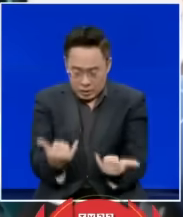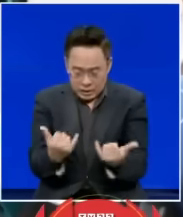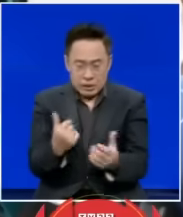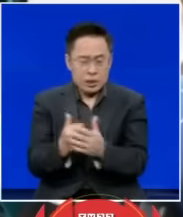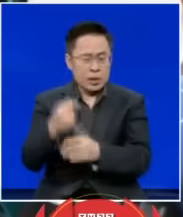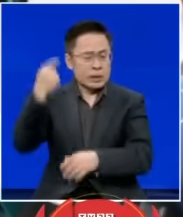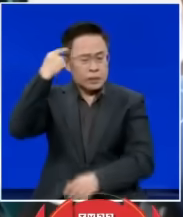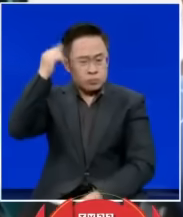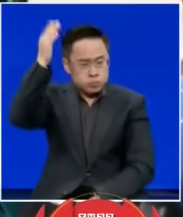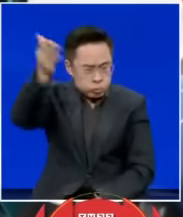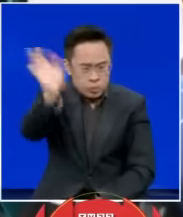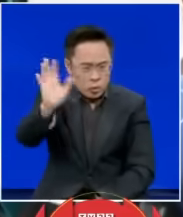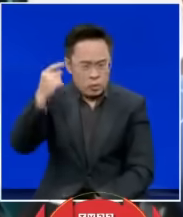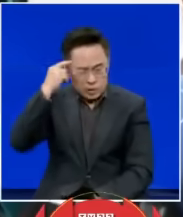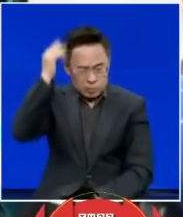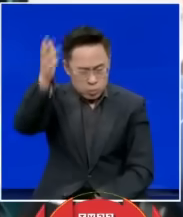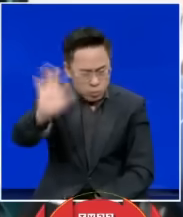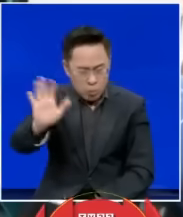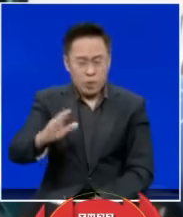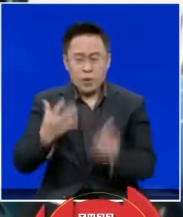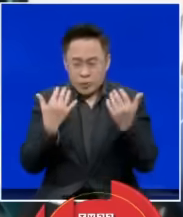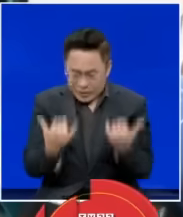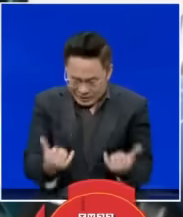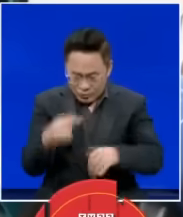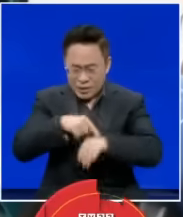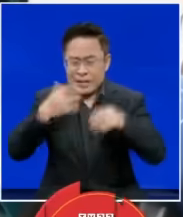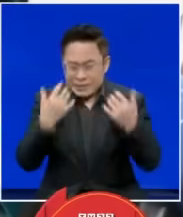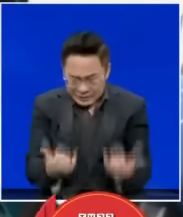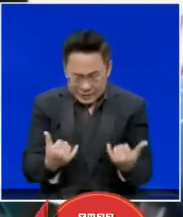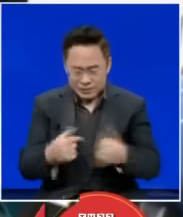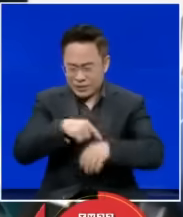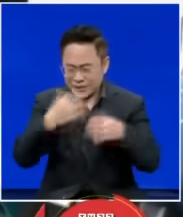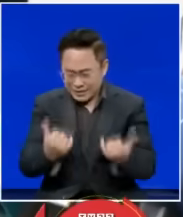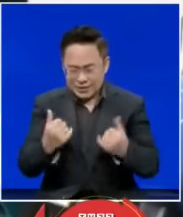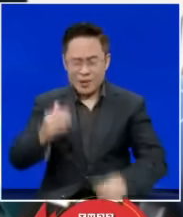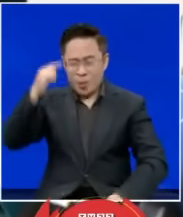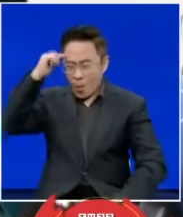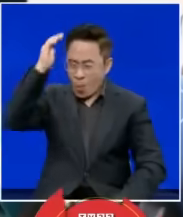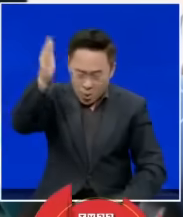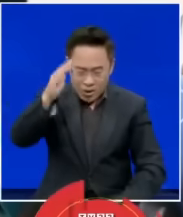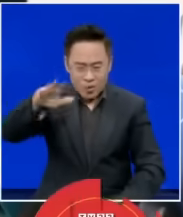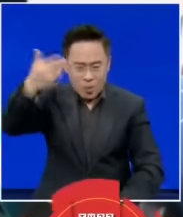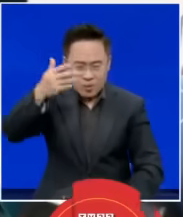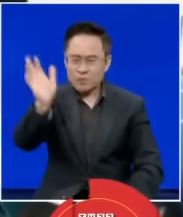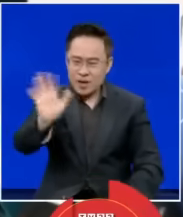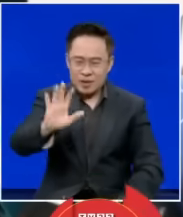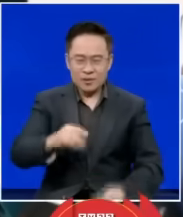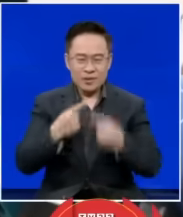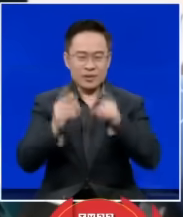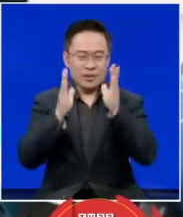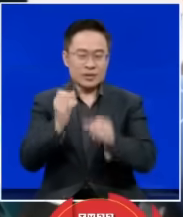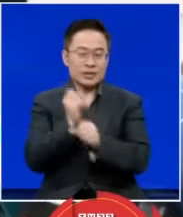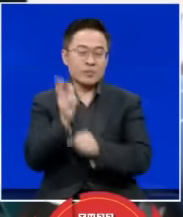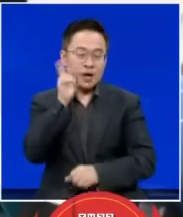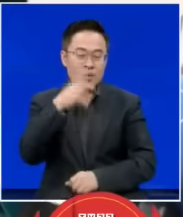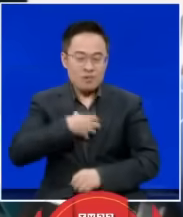อย่าเพิ่งจินตนาการอย่าเพิ่งคิดไปไกลรอเกิดก่อนไหมแล้วค่อยมาถาม แต่คือนักข่าวอ่ะท่านผู้ชมฮะก็อย